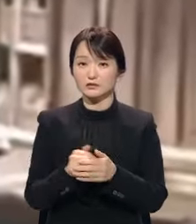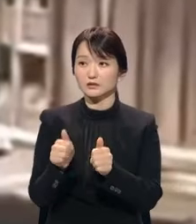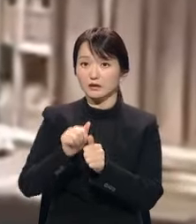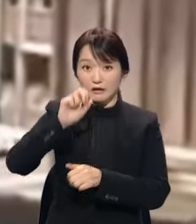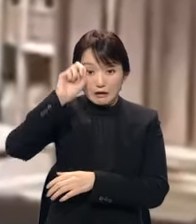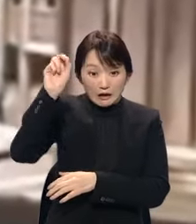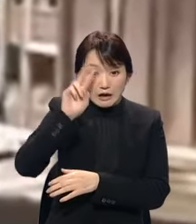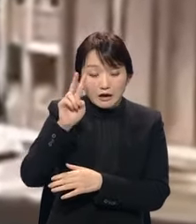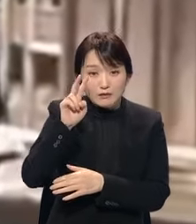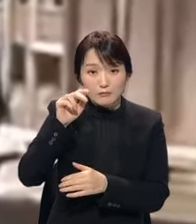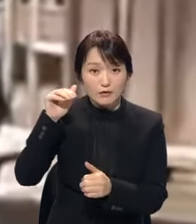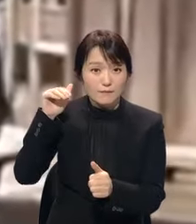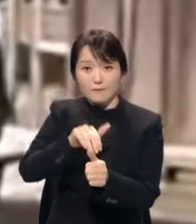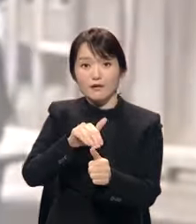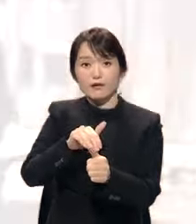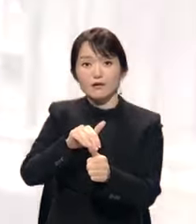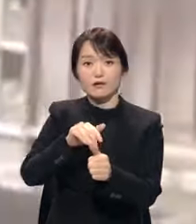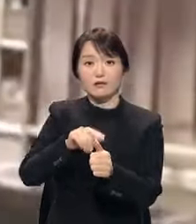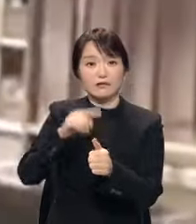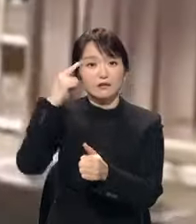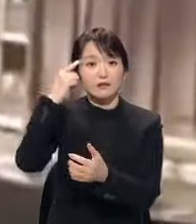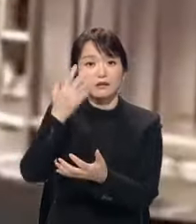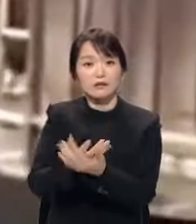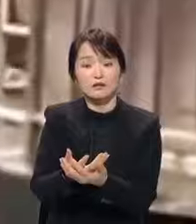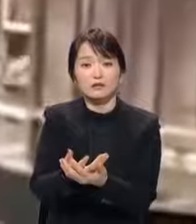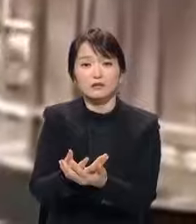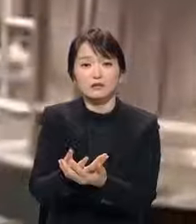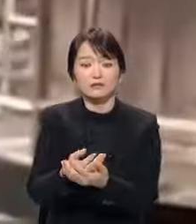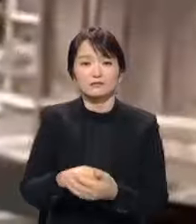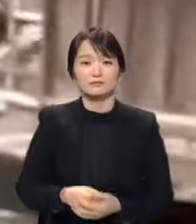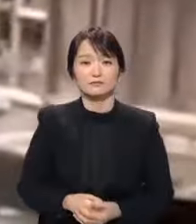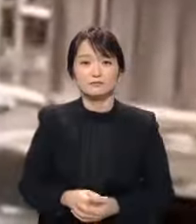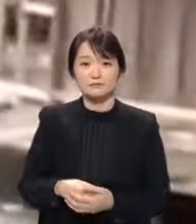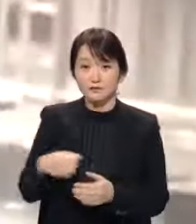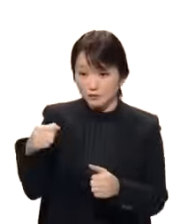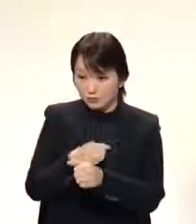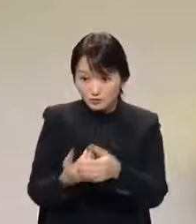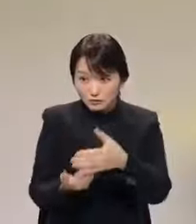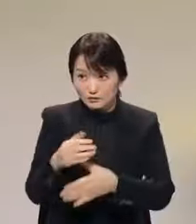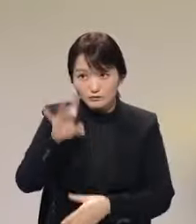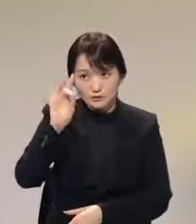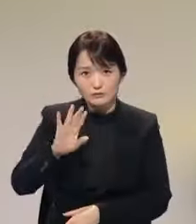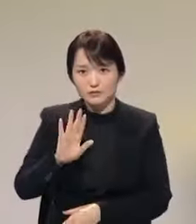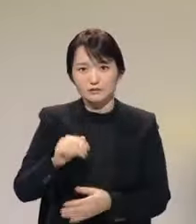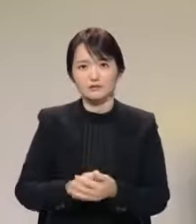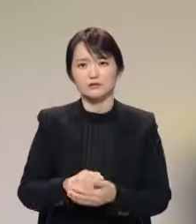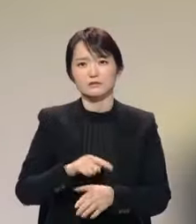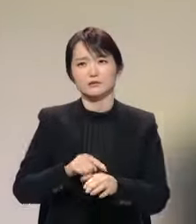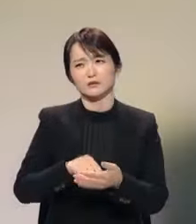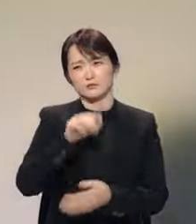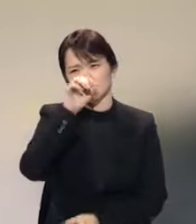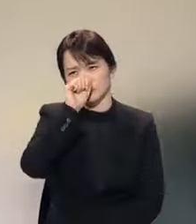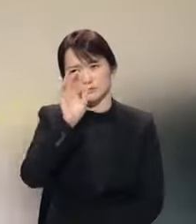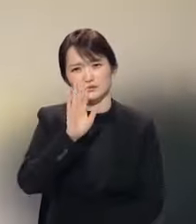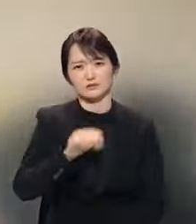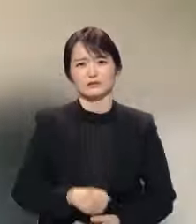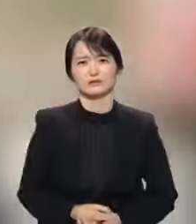벼랑간 뜬금없는 습격에 이 남성 충격에 빠졌습니다. 또 이런 폭행 사건이 처음도 아니어서 마음이 더 좋지